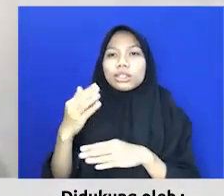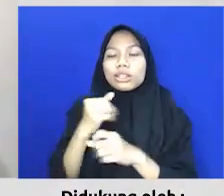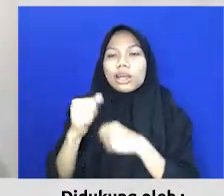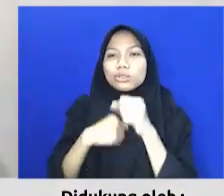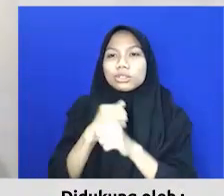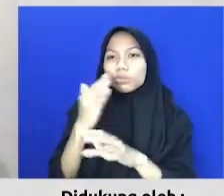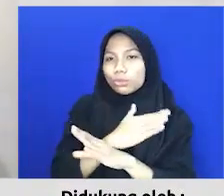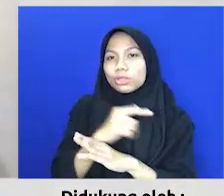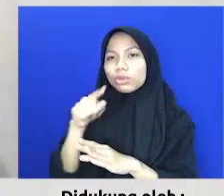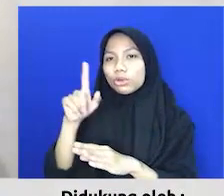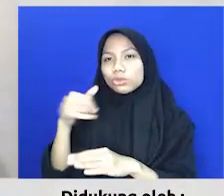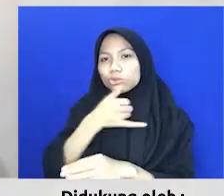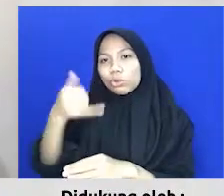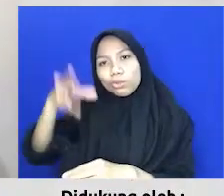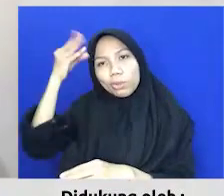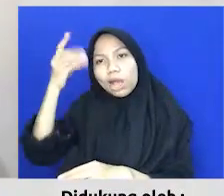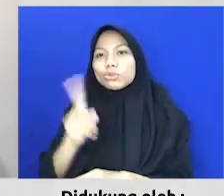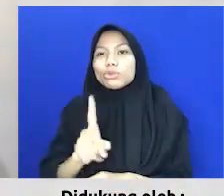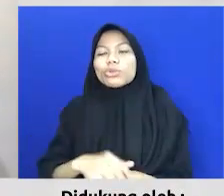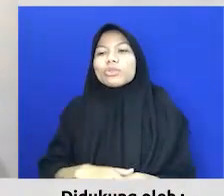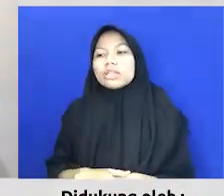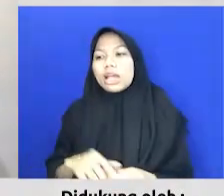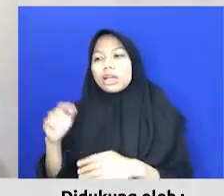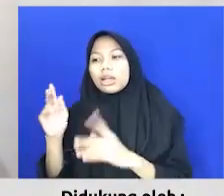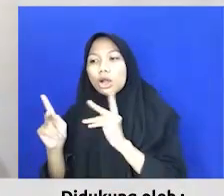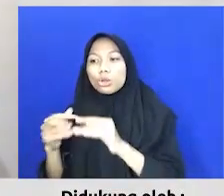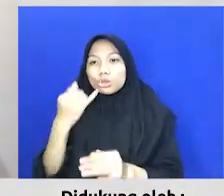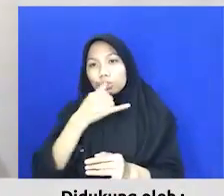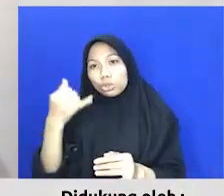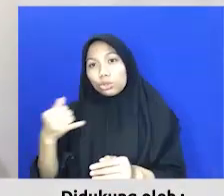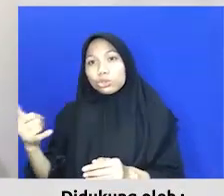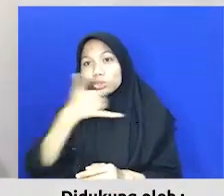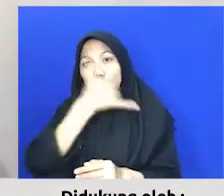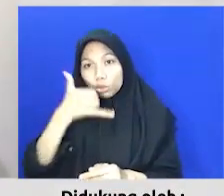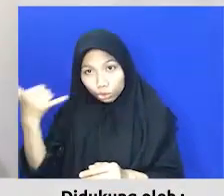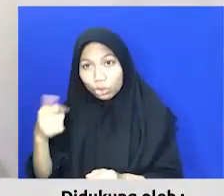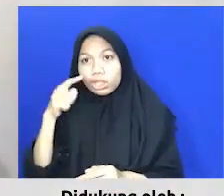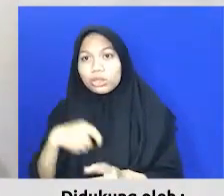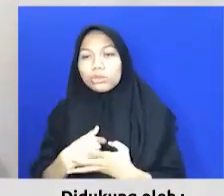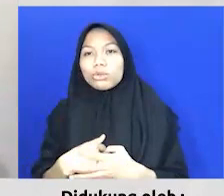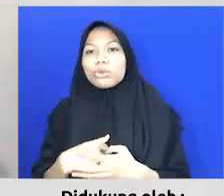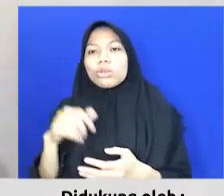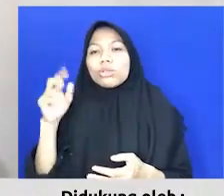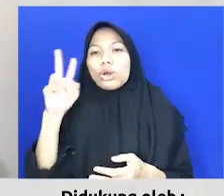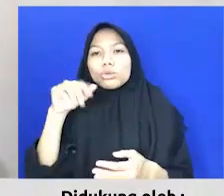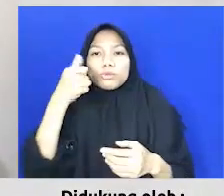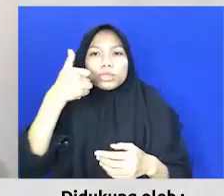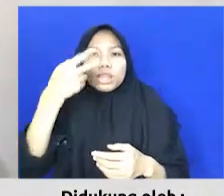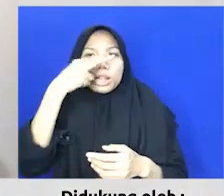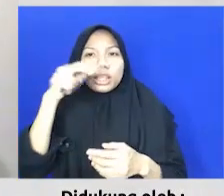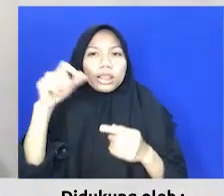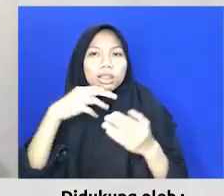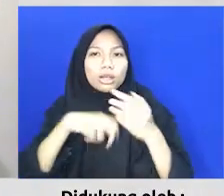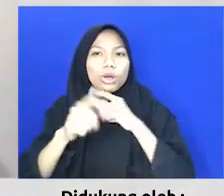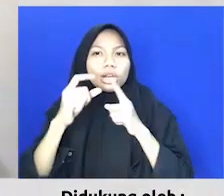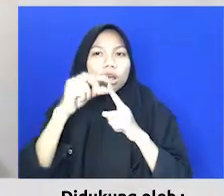dan kemudian di bawah supervisi Usmar Ismail ini sangat relevan untuk bisa dibahas kapanpun gitu ya, karena memang ya secara umum kita harus terus terang